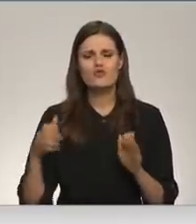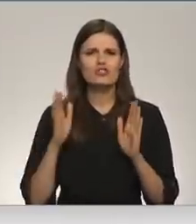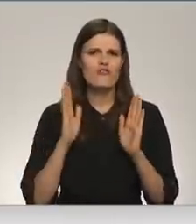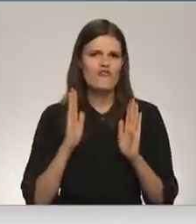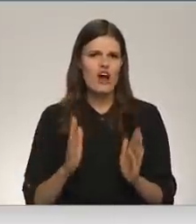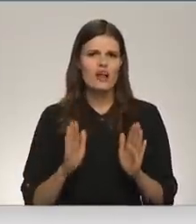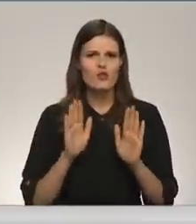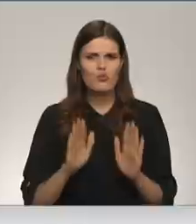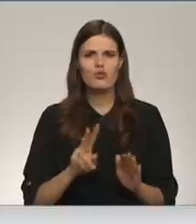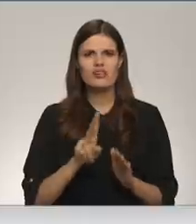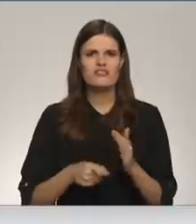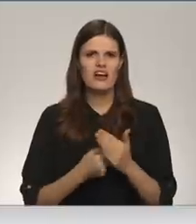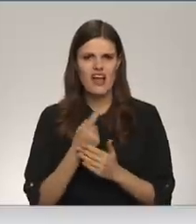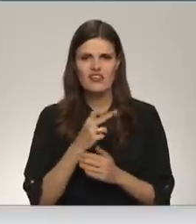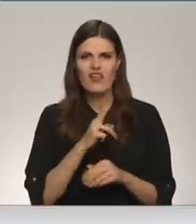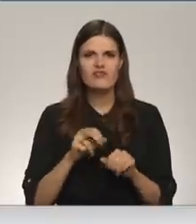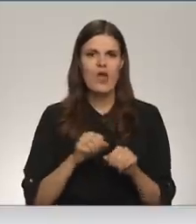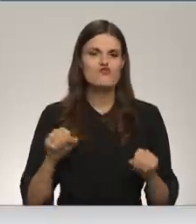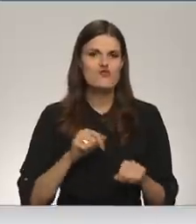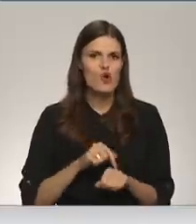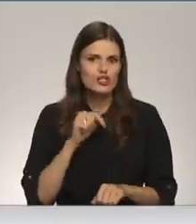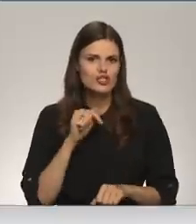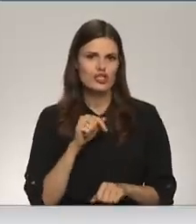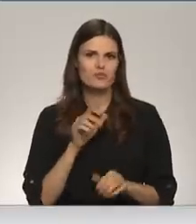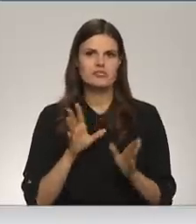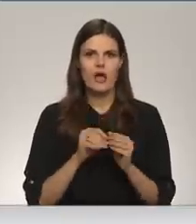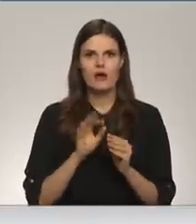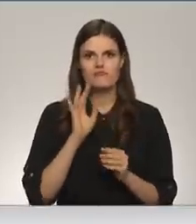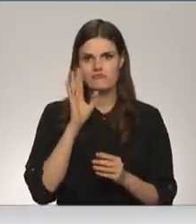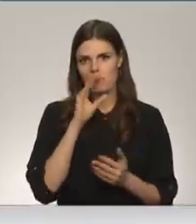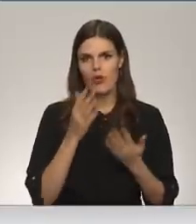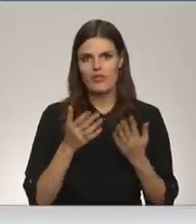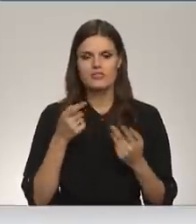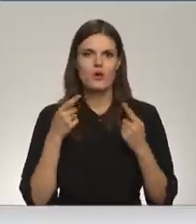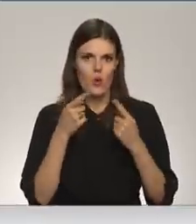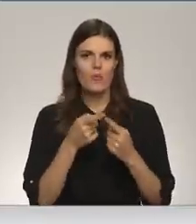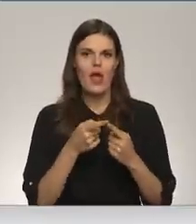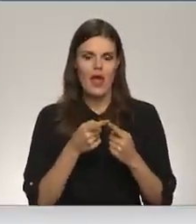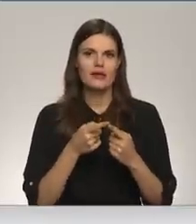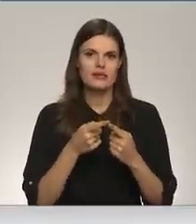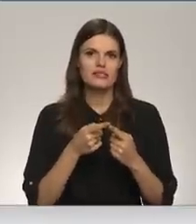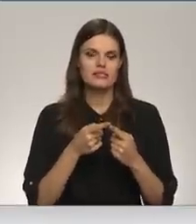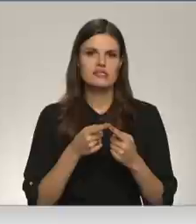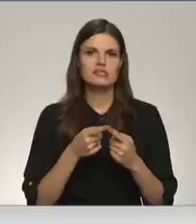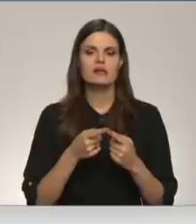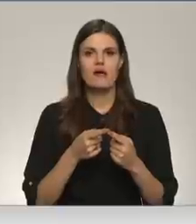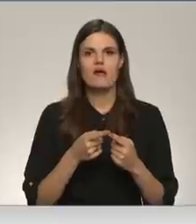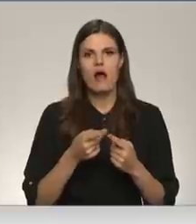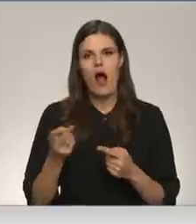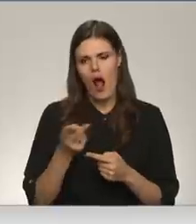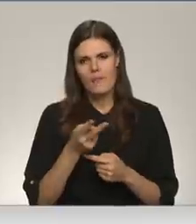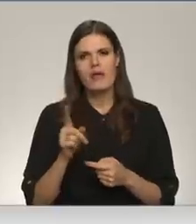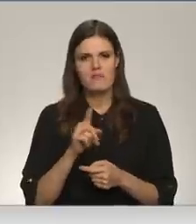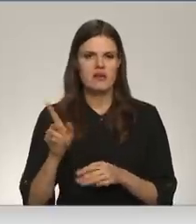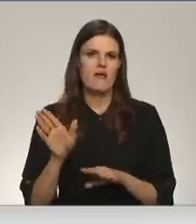radīt satricinājumu, nedrošību ar potenciālo mērķi. Un tas ir mērķis abiem no scenārijiem, proti